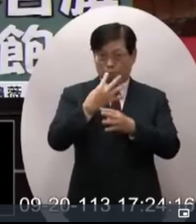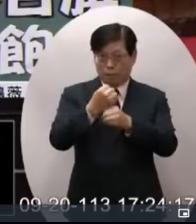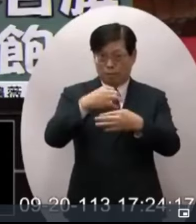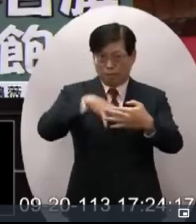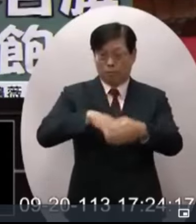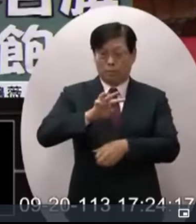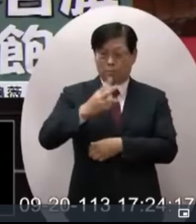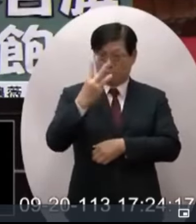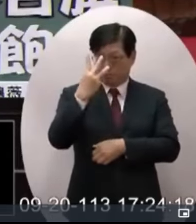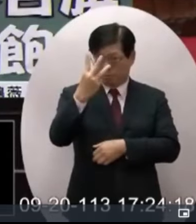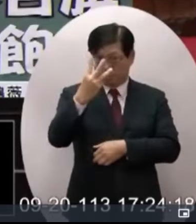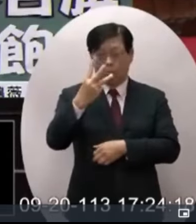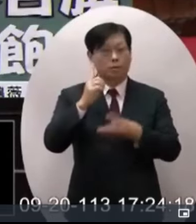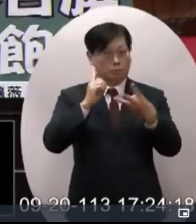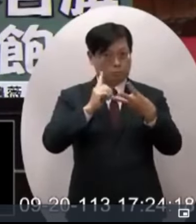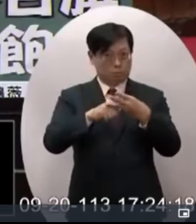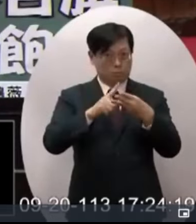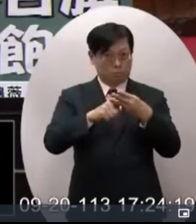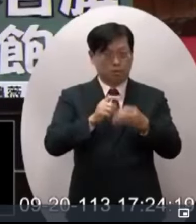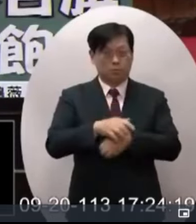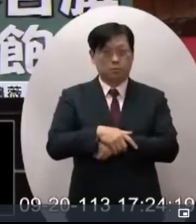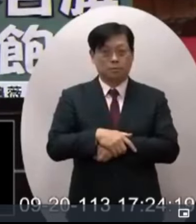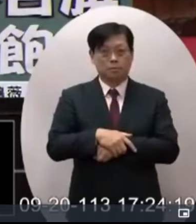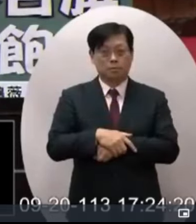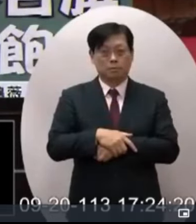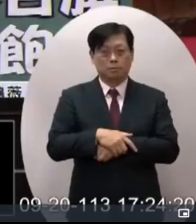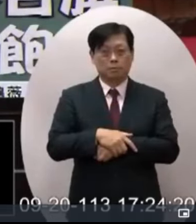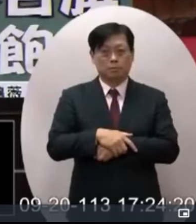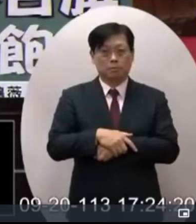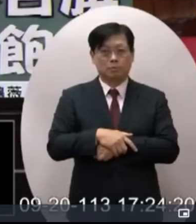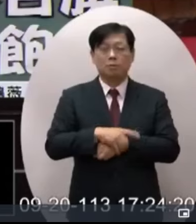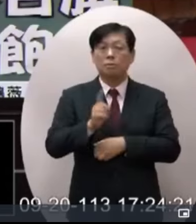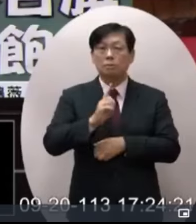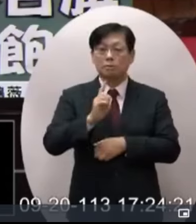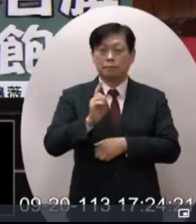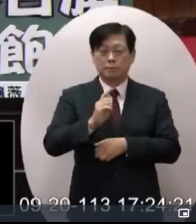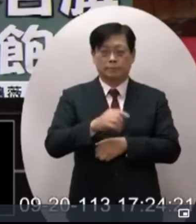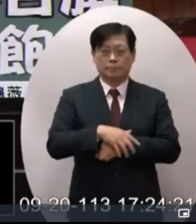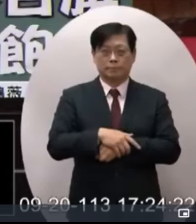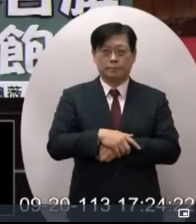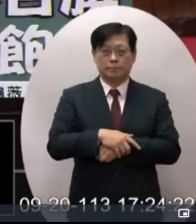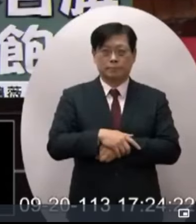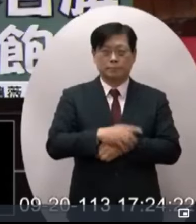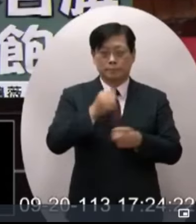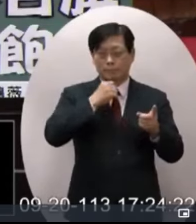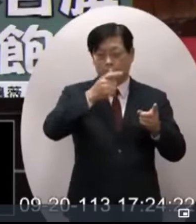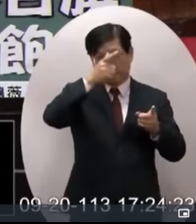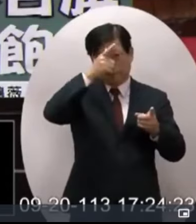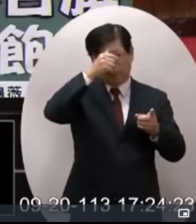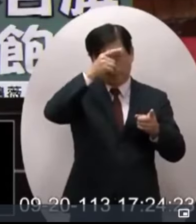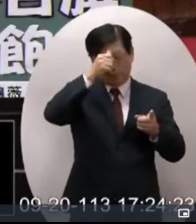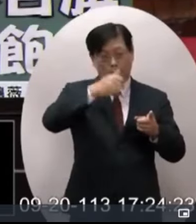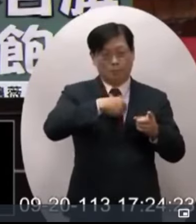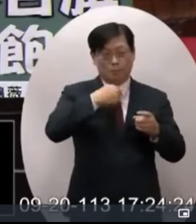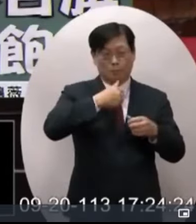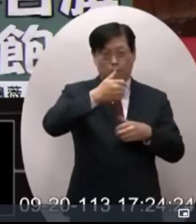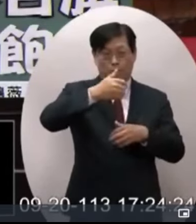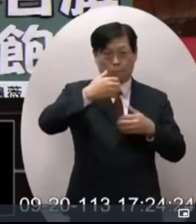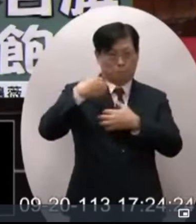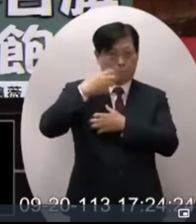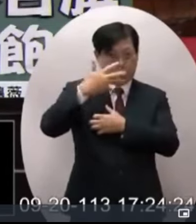有三个主要的支柱，哈，就是包含黄曙光海军还